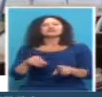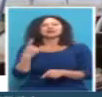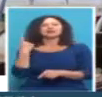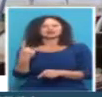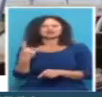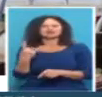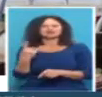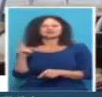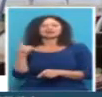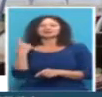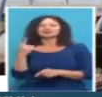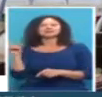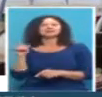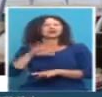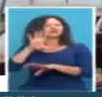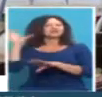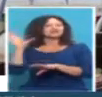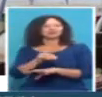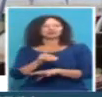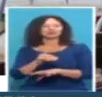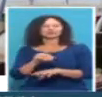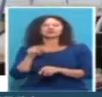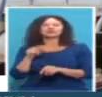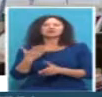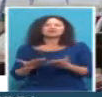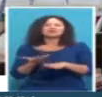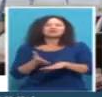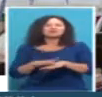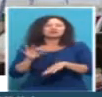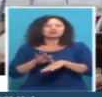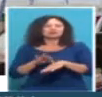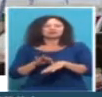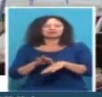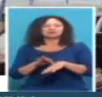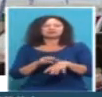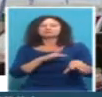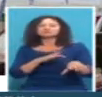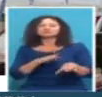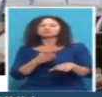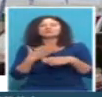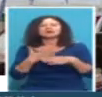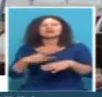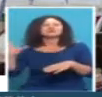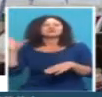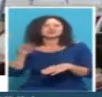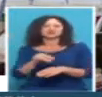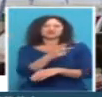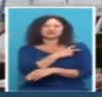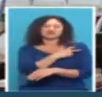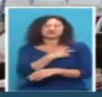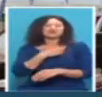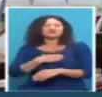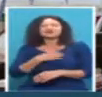один за всех. То есть занимаемся, если попадает тяжелый какой-нибудь больной, им занимаются все. Понимаете? То есть неважно, это